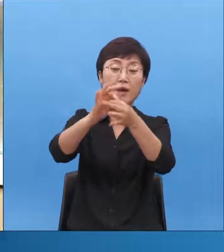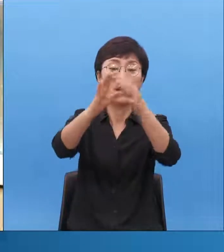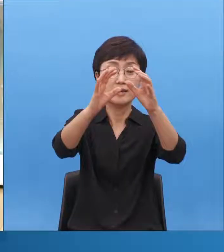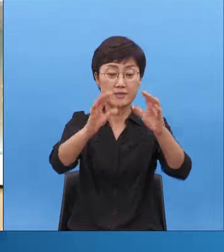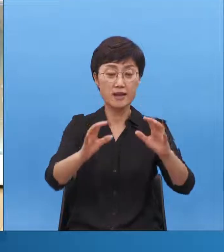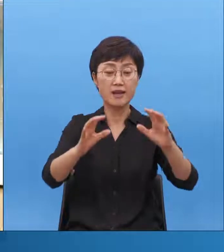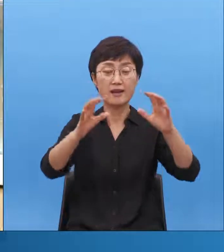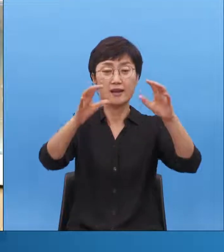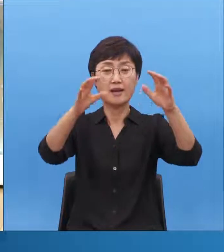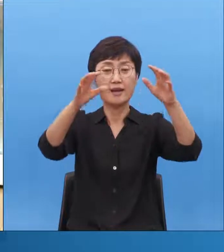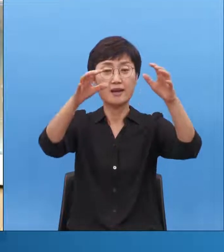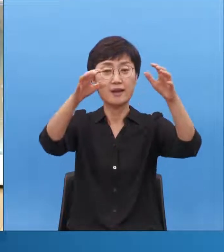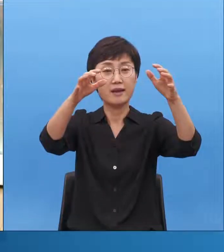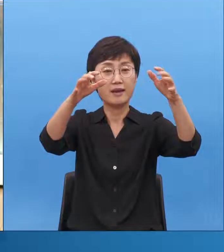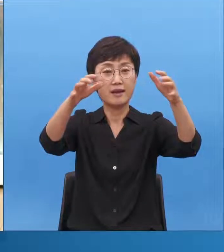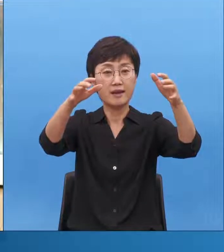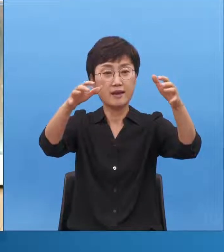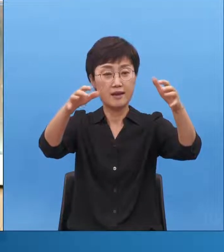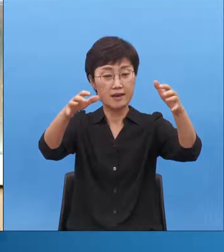주님의